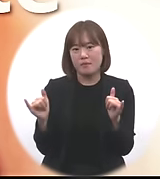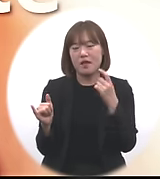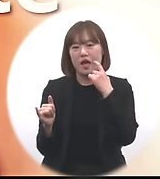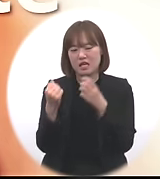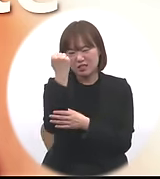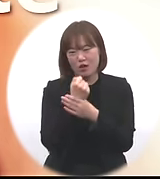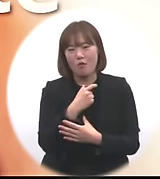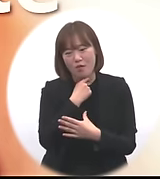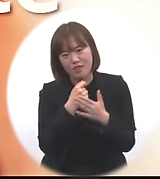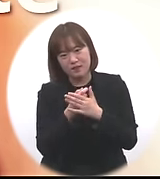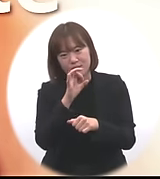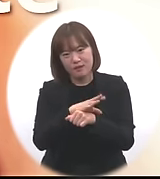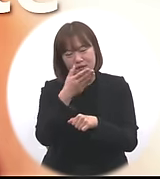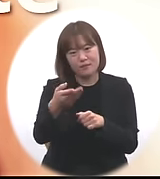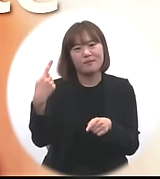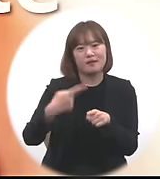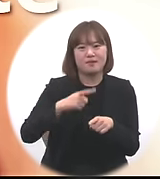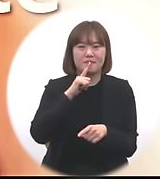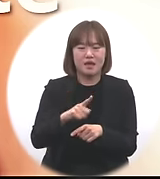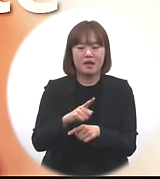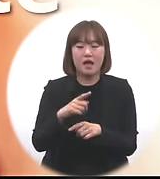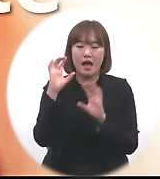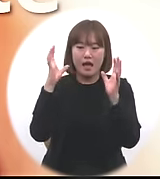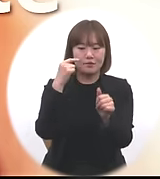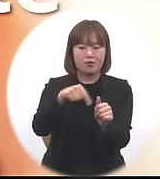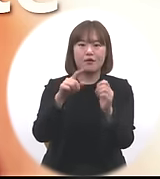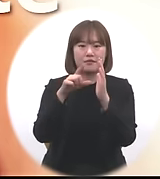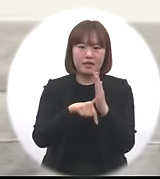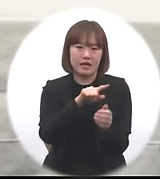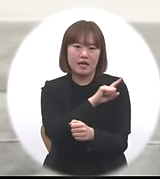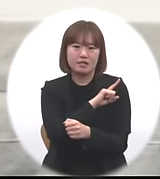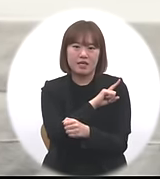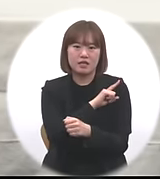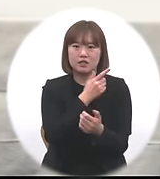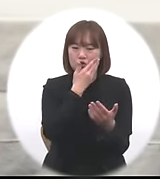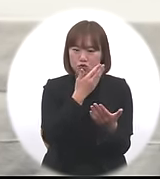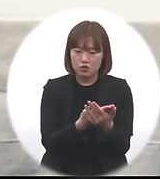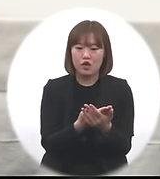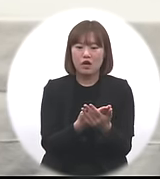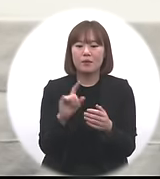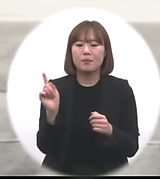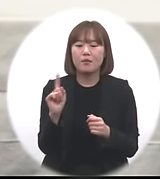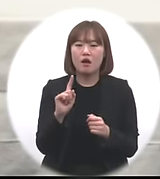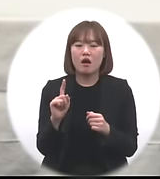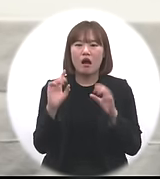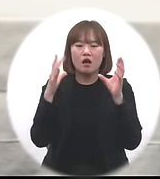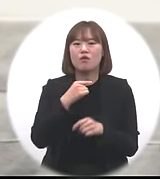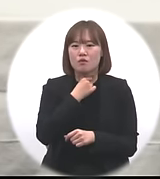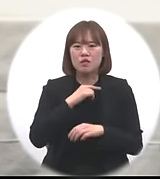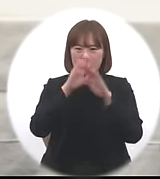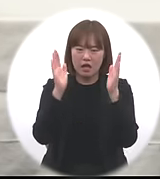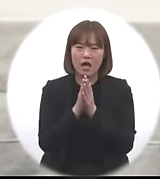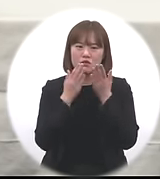그렇죠. 돈 버는 사람들이 A가 썩었으면 좋겠다라고 해서 사주는 거죠. 애들 교육할 때 어떻게 보면 가장 중요한 점